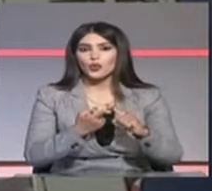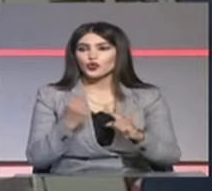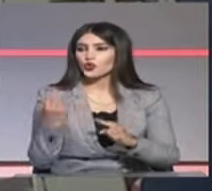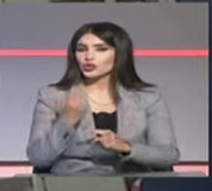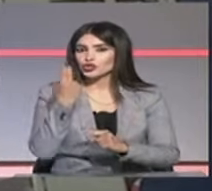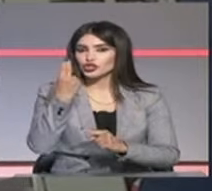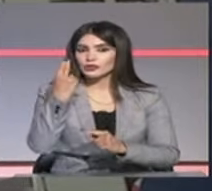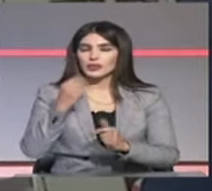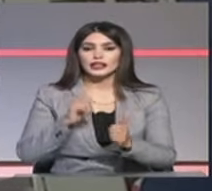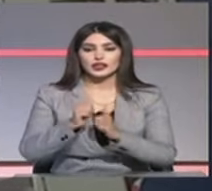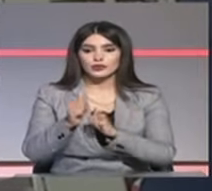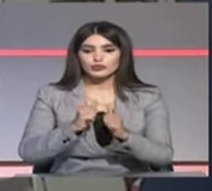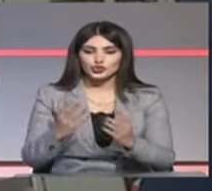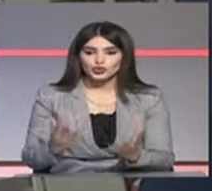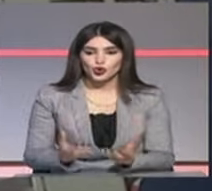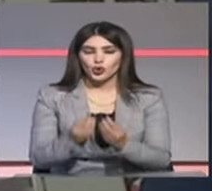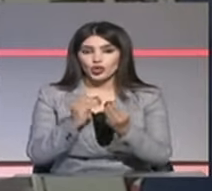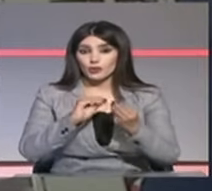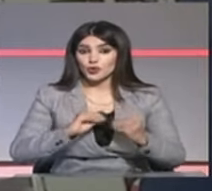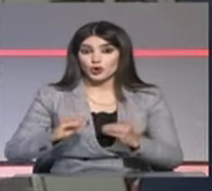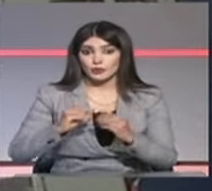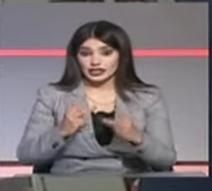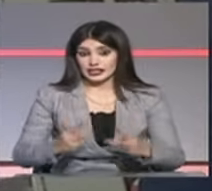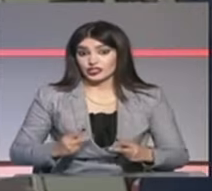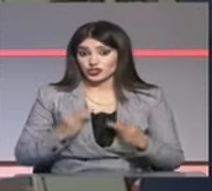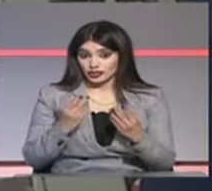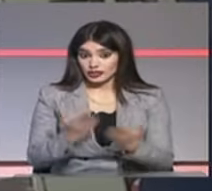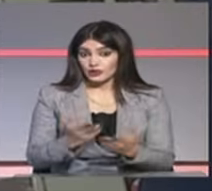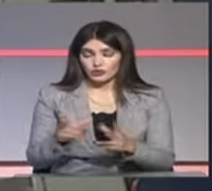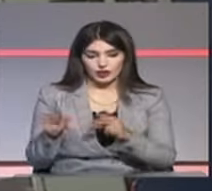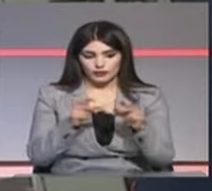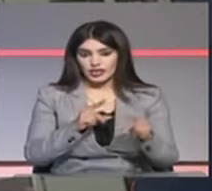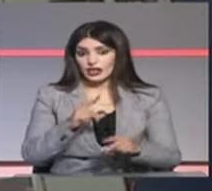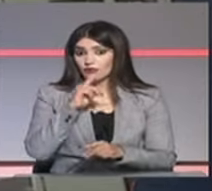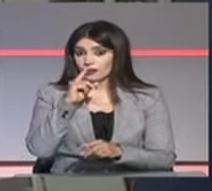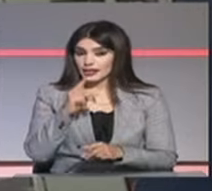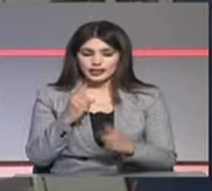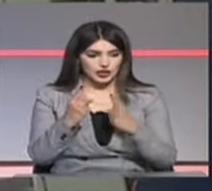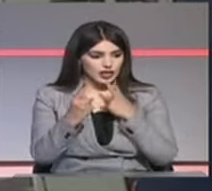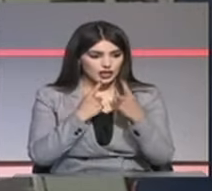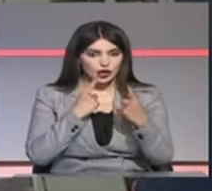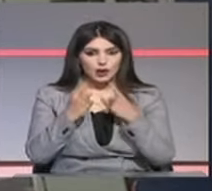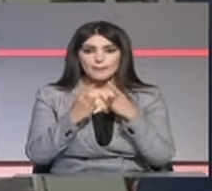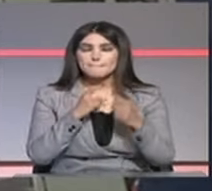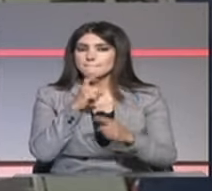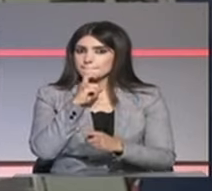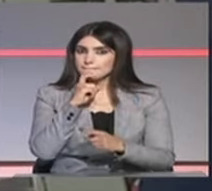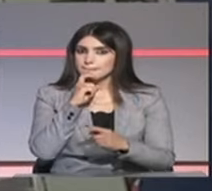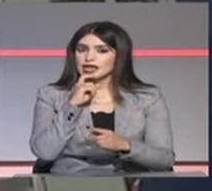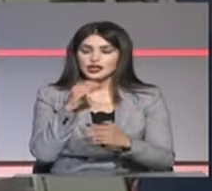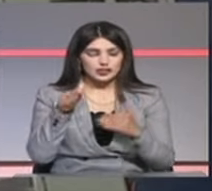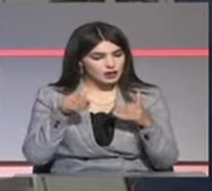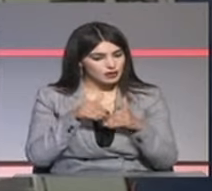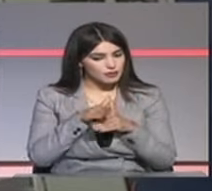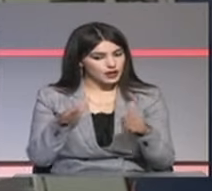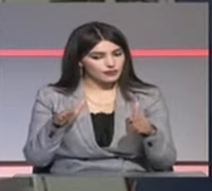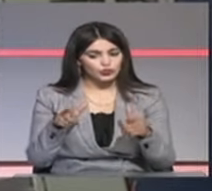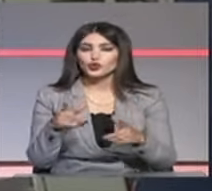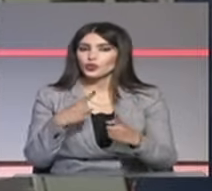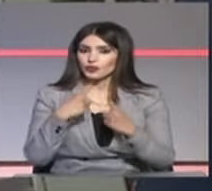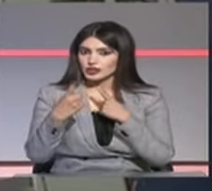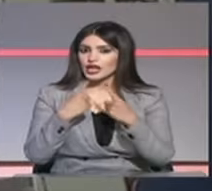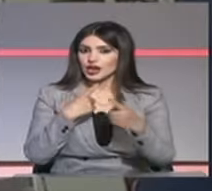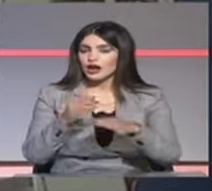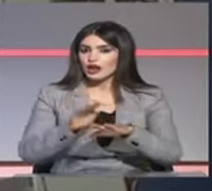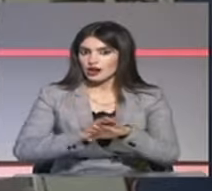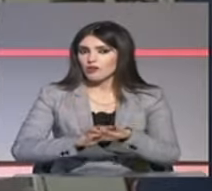على الخروج من الازمات اللي هي فيها وبطبيعه الحال النقاش دائما يبقى مفتوح الحديث